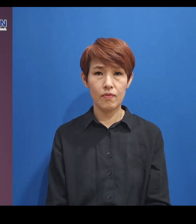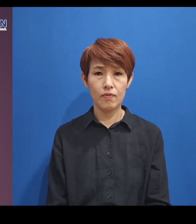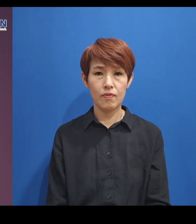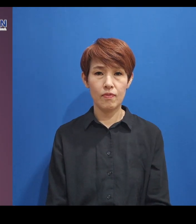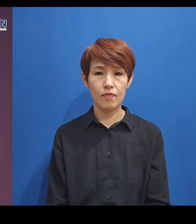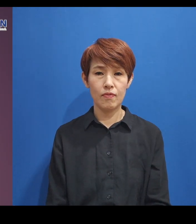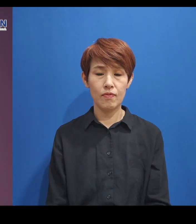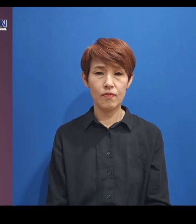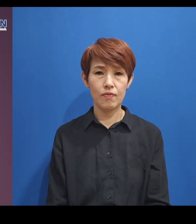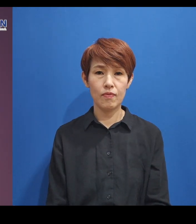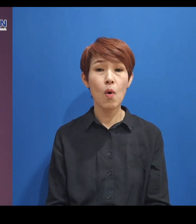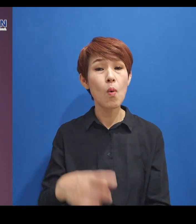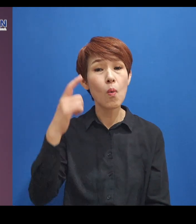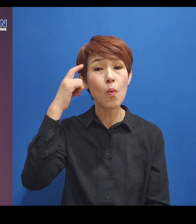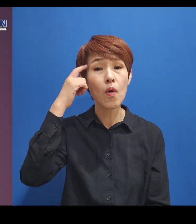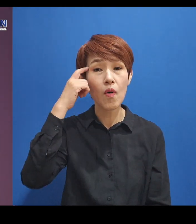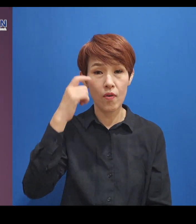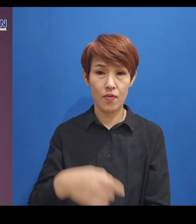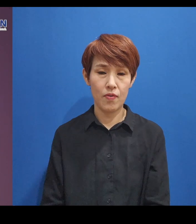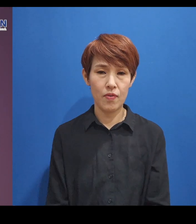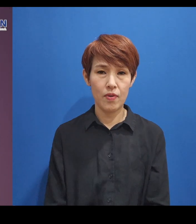왜 그렇게 하셨을까요?